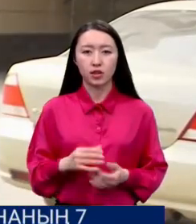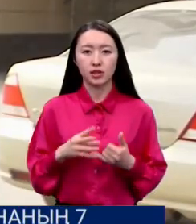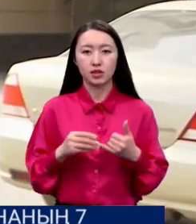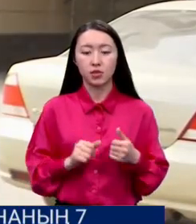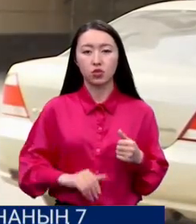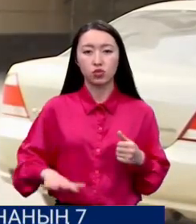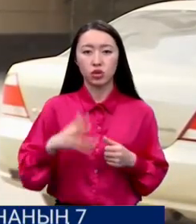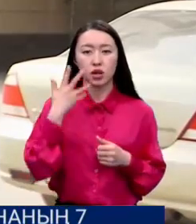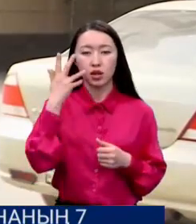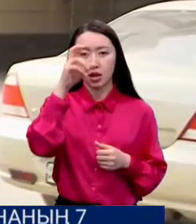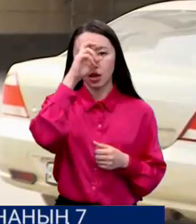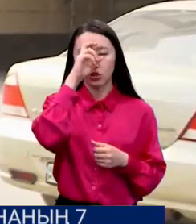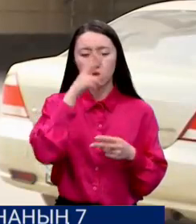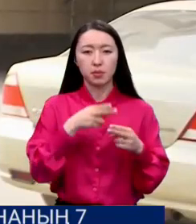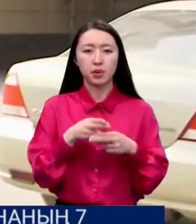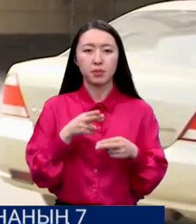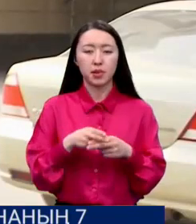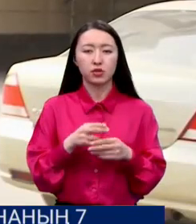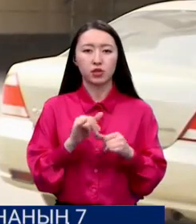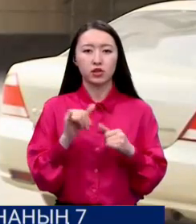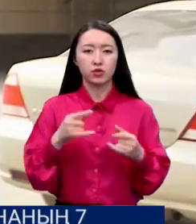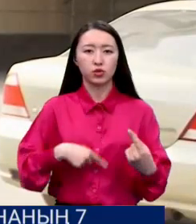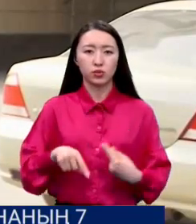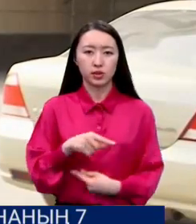когда государство там препятствует развитию бизнеса.